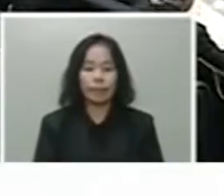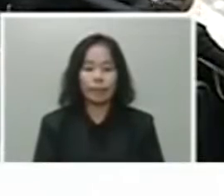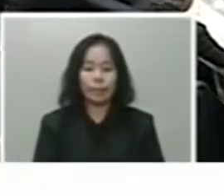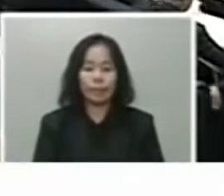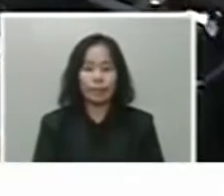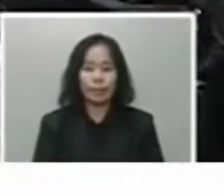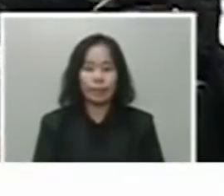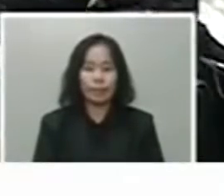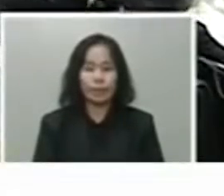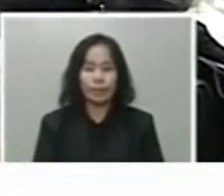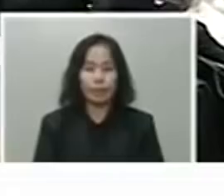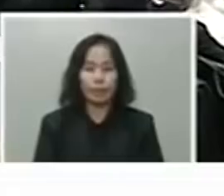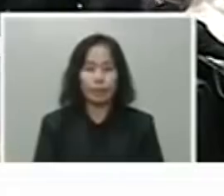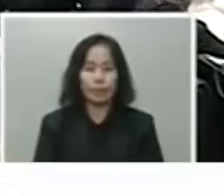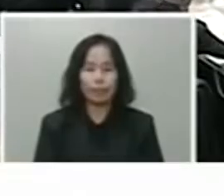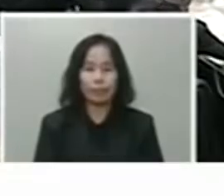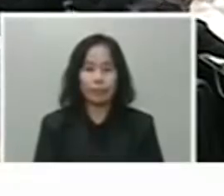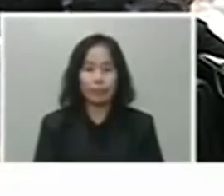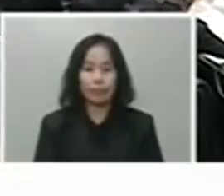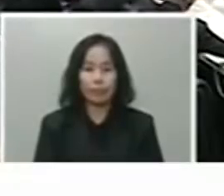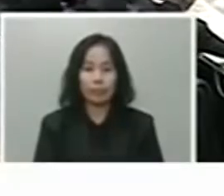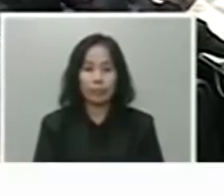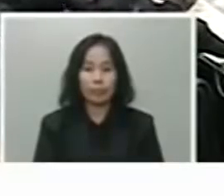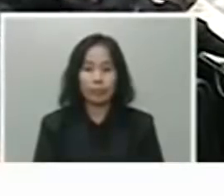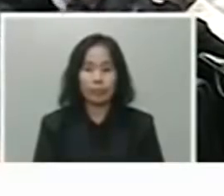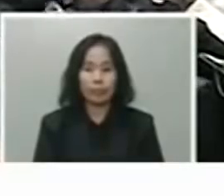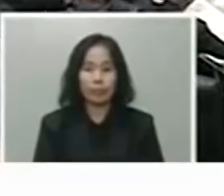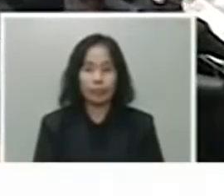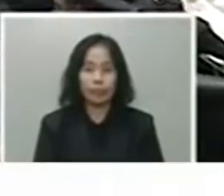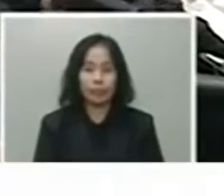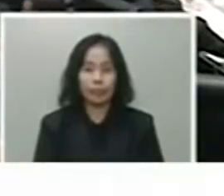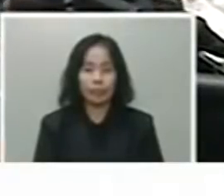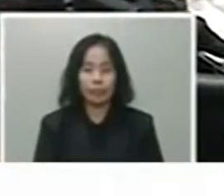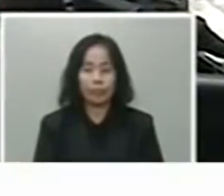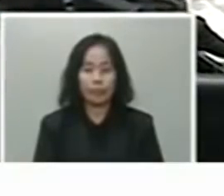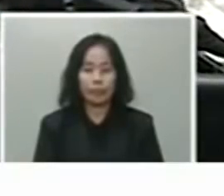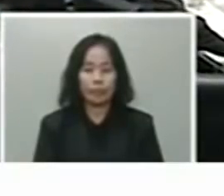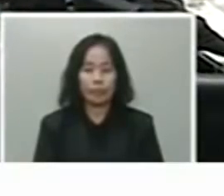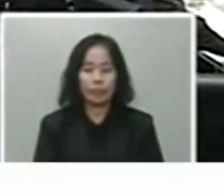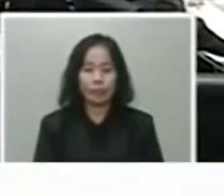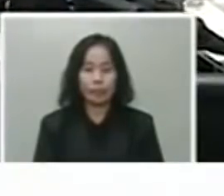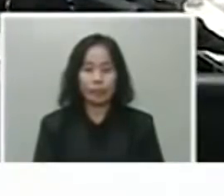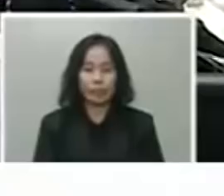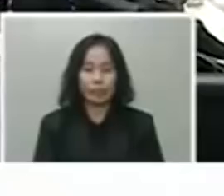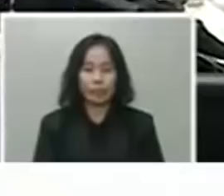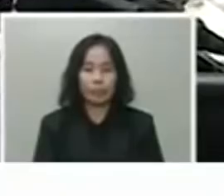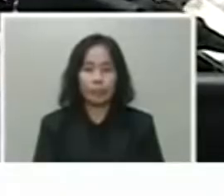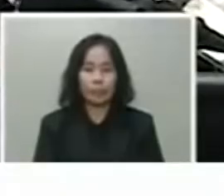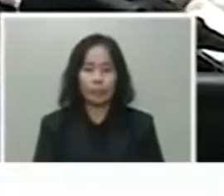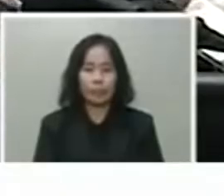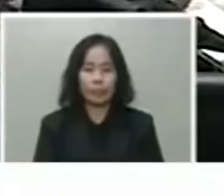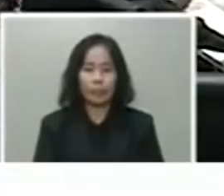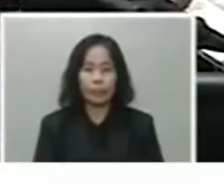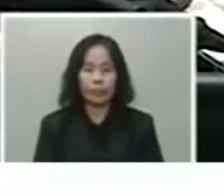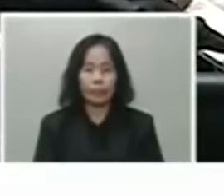านส่งผลให้การประชุมสภาต้องล่ม2วันดังนั้นจึงต้องทบทวนว่าถ้าหากเกิดเหตุการณ์แบบนี้ขึ้นบ่อยครั้งการลงมติ